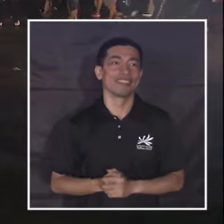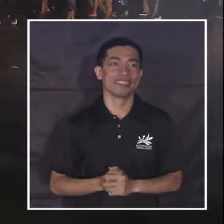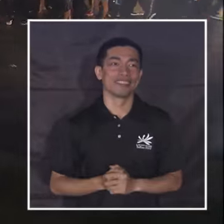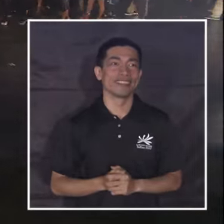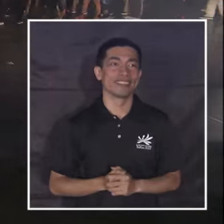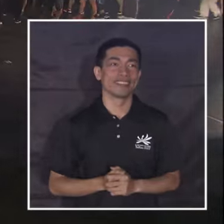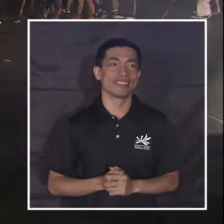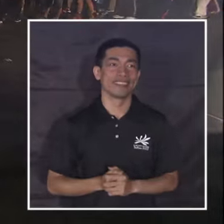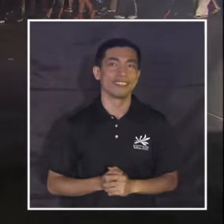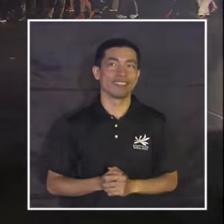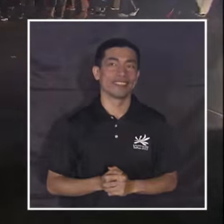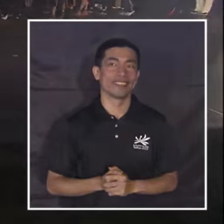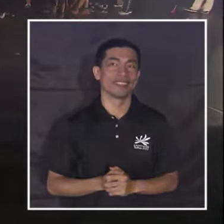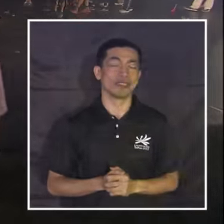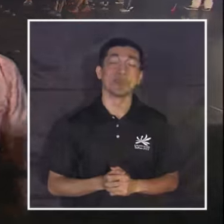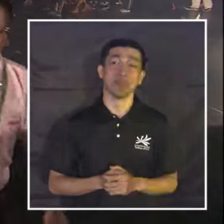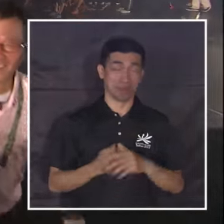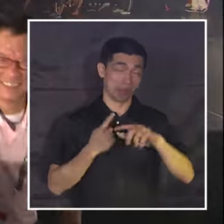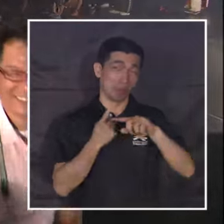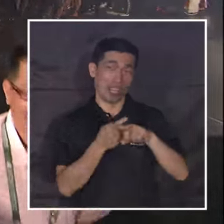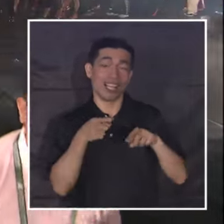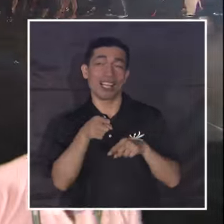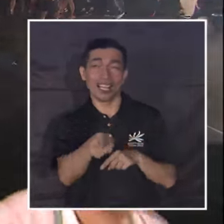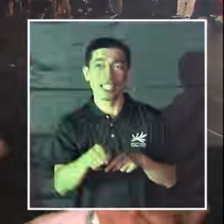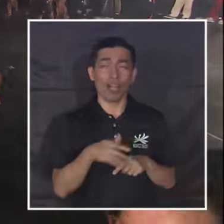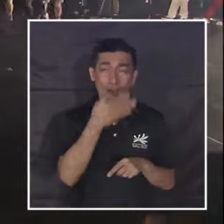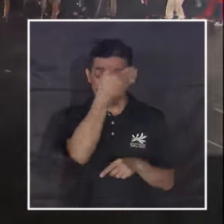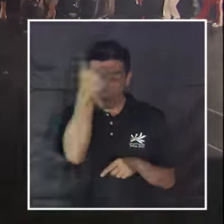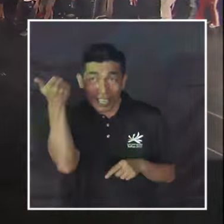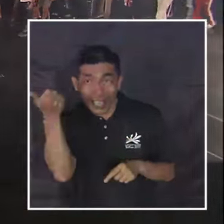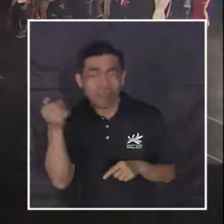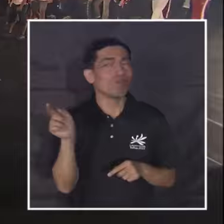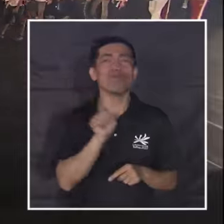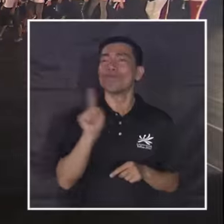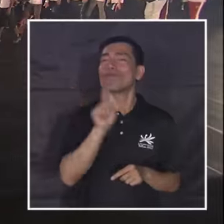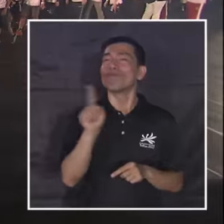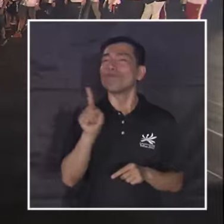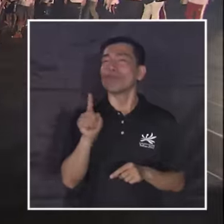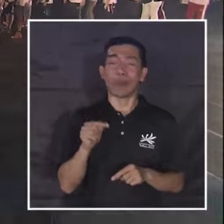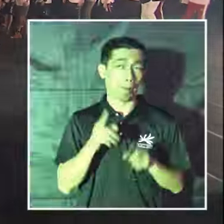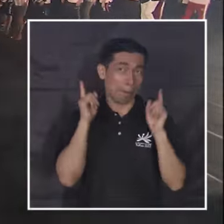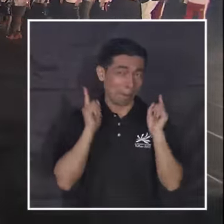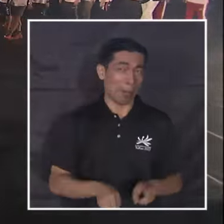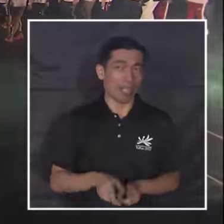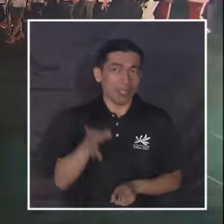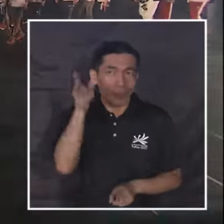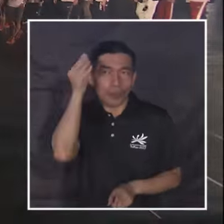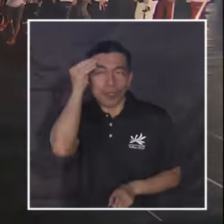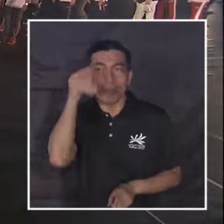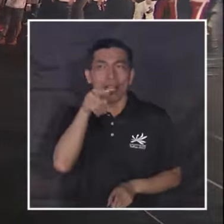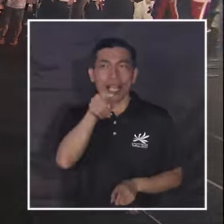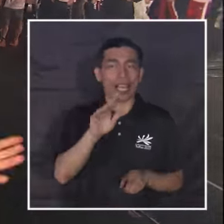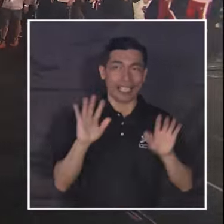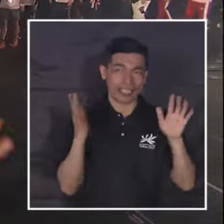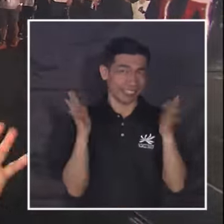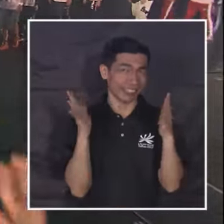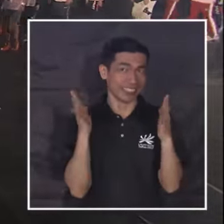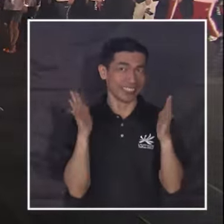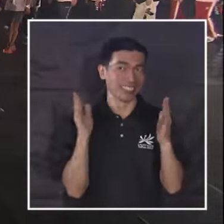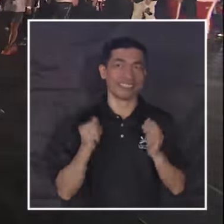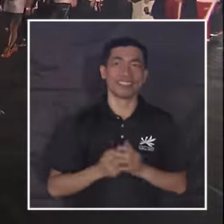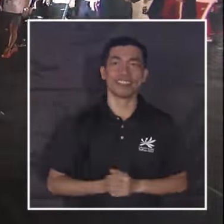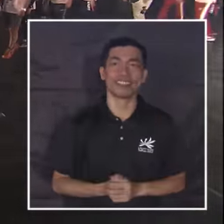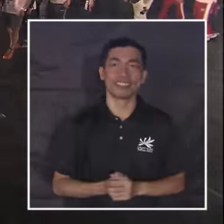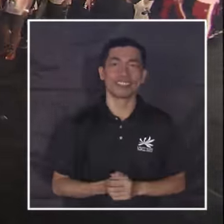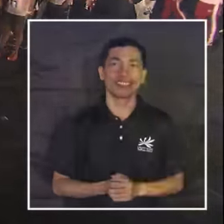当然不要忘记，等一下看到精彩活动时也不吝啬于你们的掌声还有欢呼声，来给所有